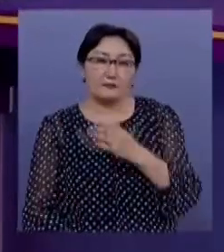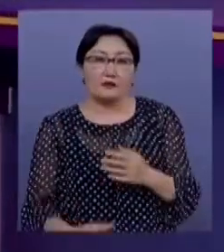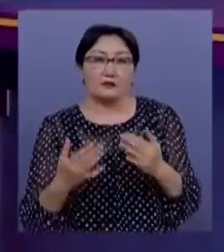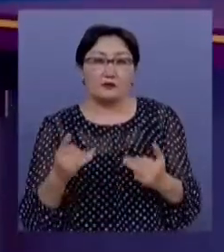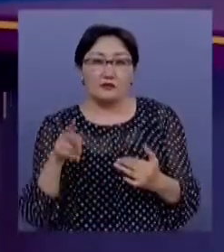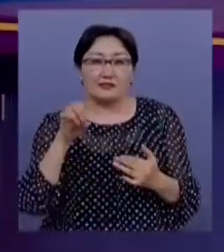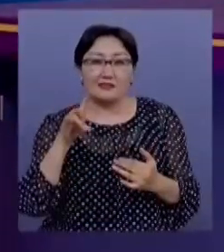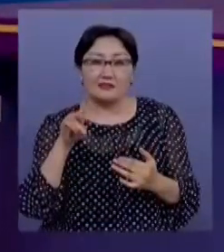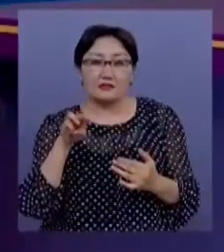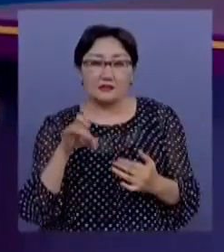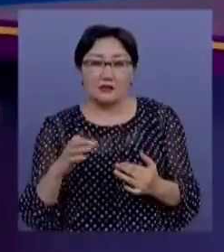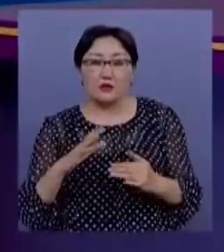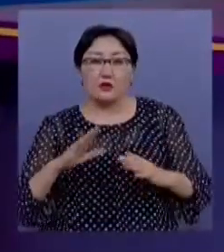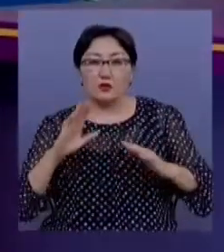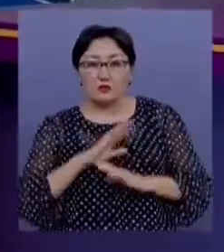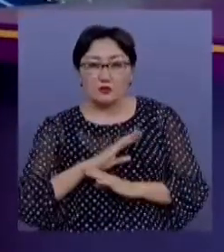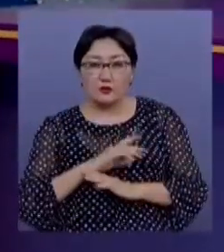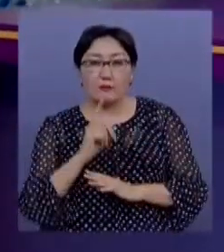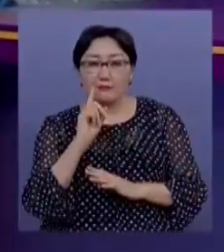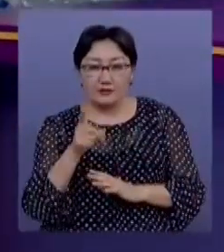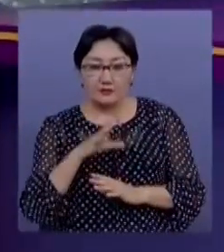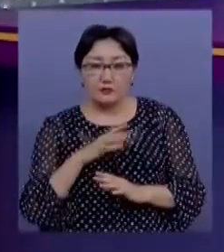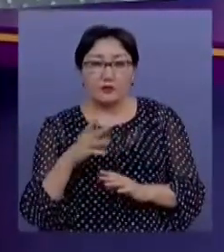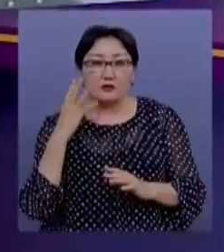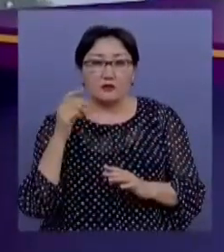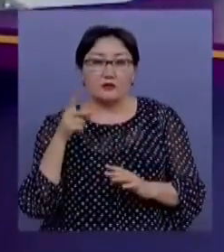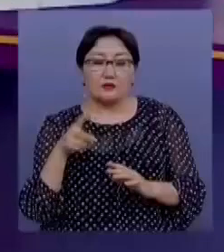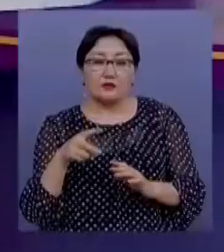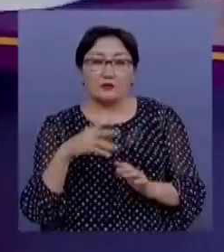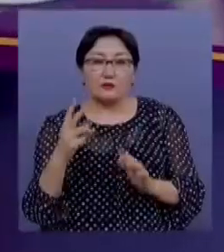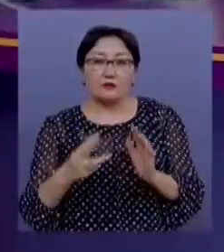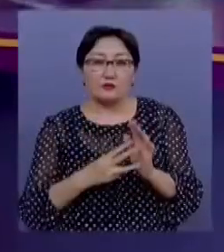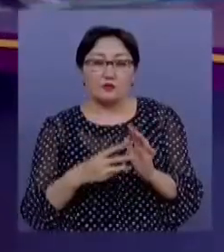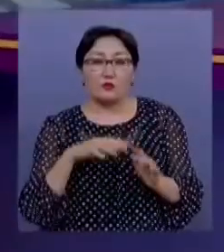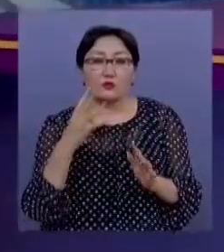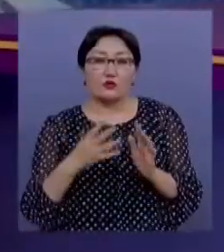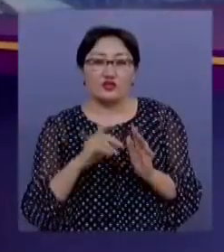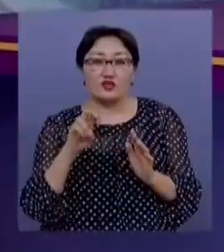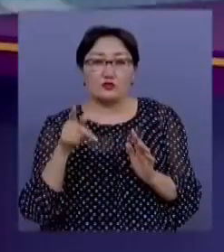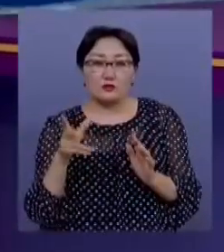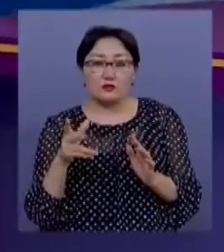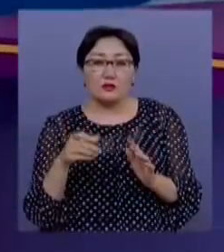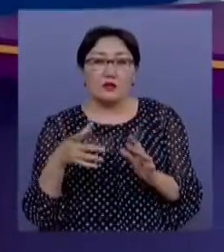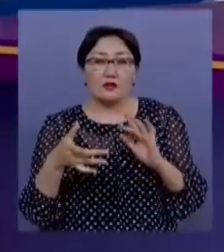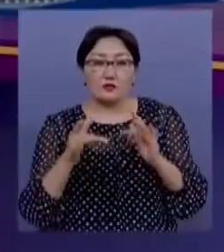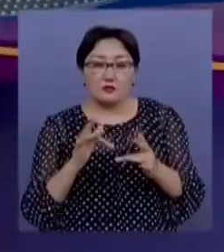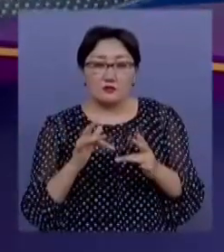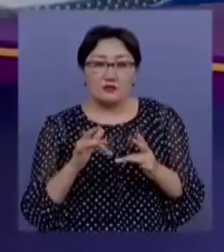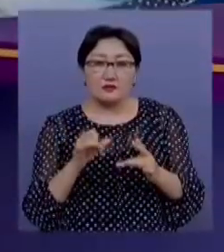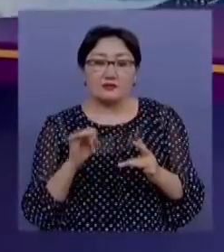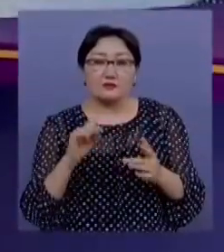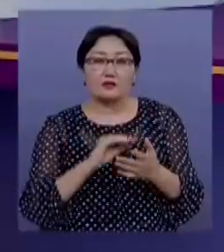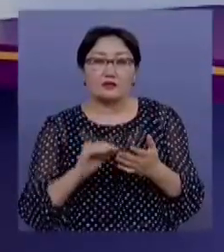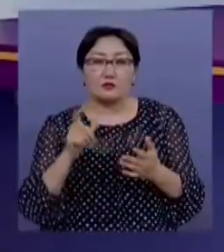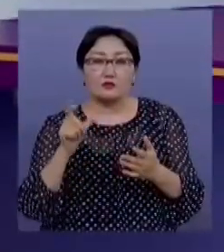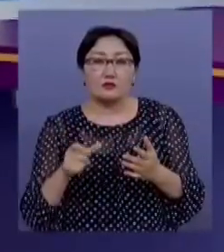Бүгін Денис Теннің өмірден өткеніне тура бір жыл. Алматыда 2018 жылдың 19 шілдесінде әлеуметтік желілер мен